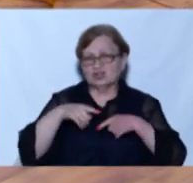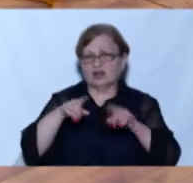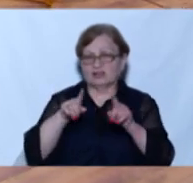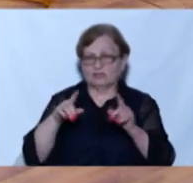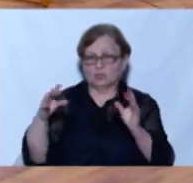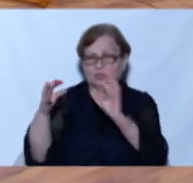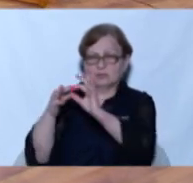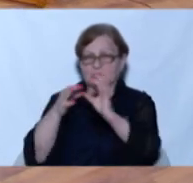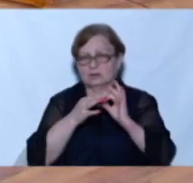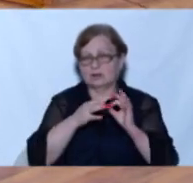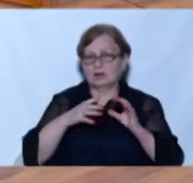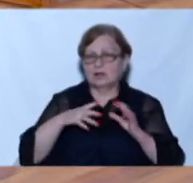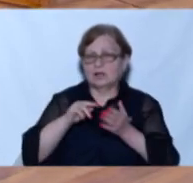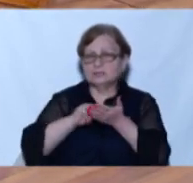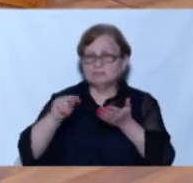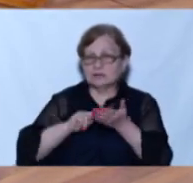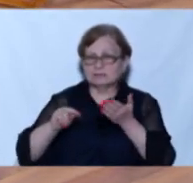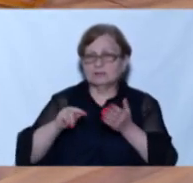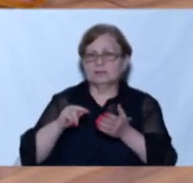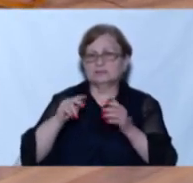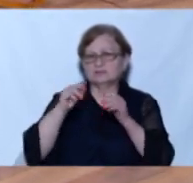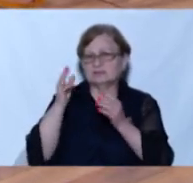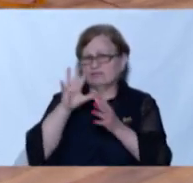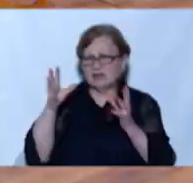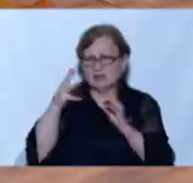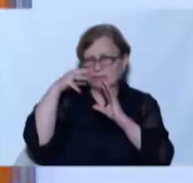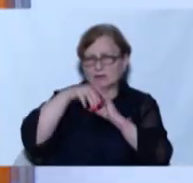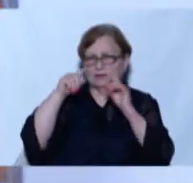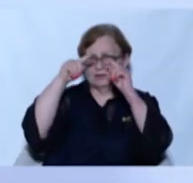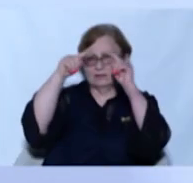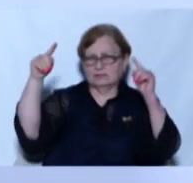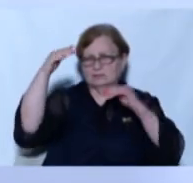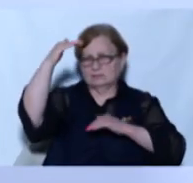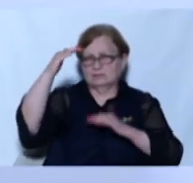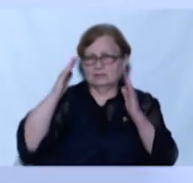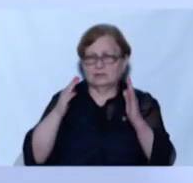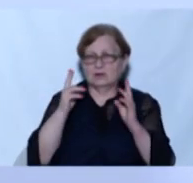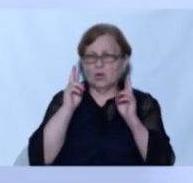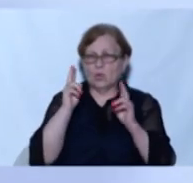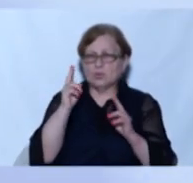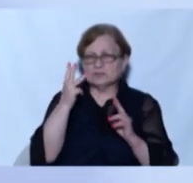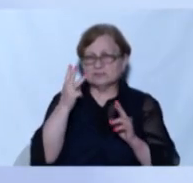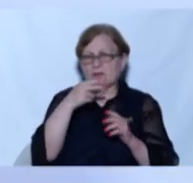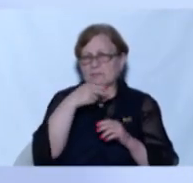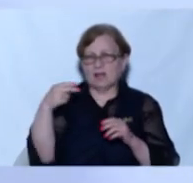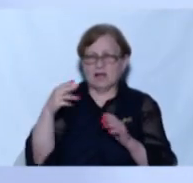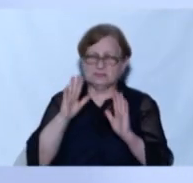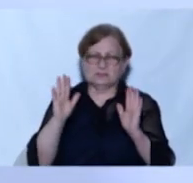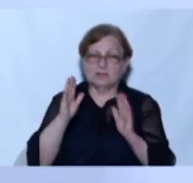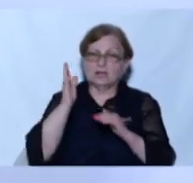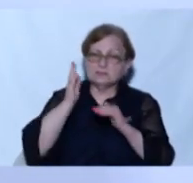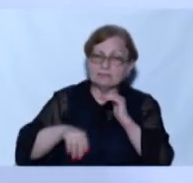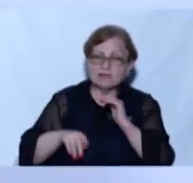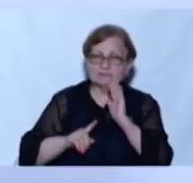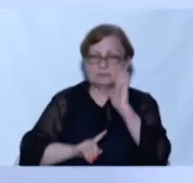მომინდია. წერალმა მარმარილო, ტილო, საერთო აზრი, ჩარჩო, ორი-სამი ხაზი უნდა დაამზადოს. დამთავრება და